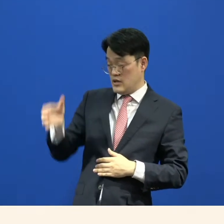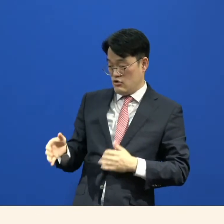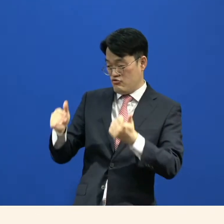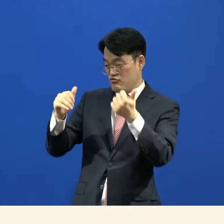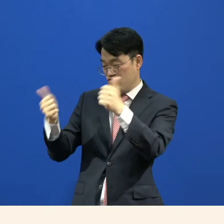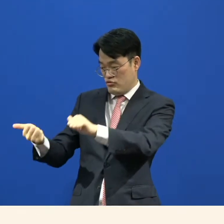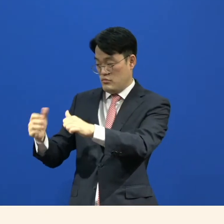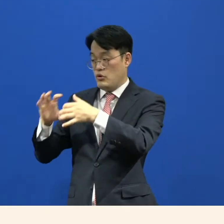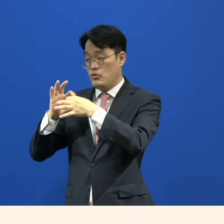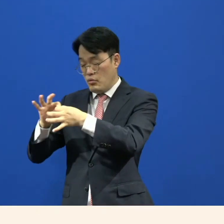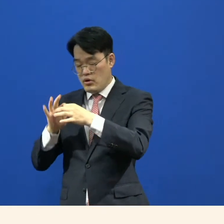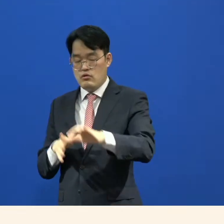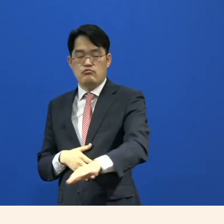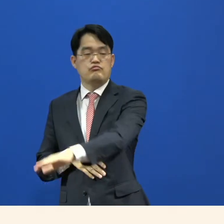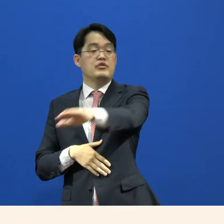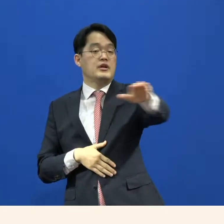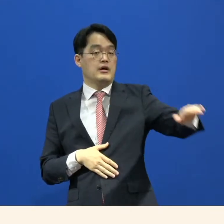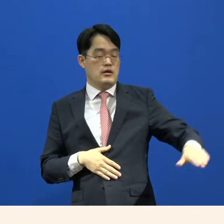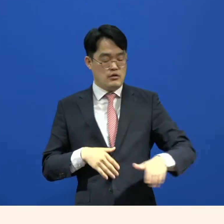때문에.